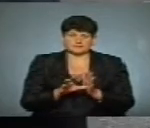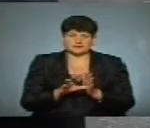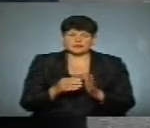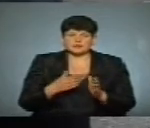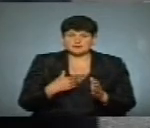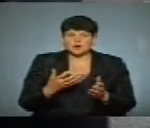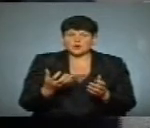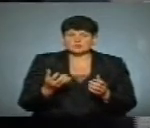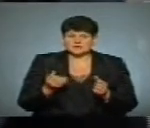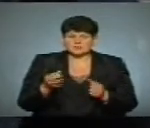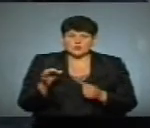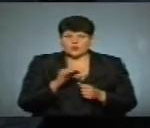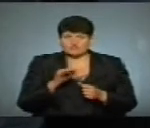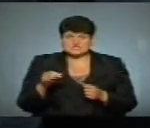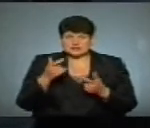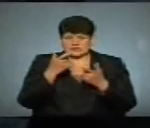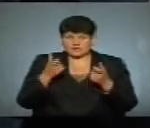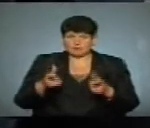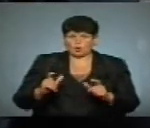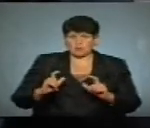ми отримали офіційне попередження